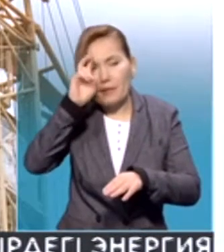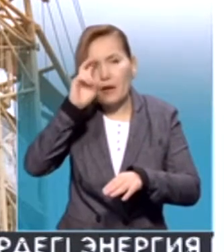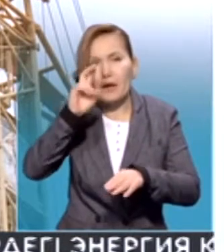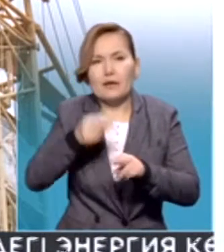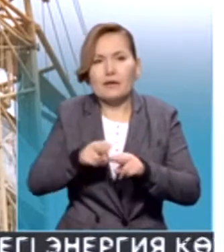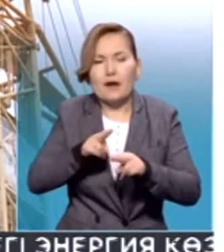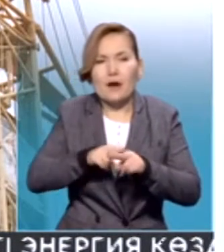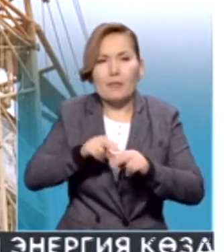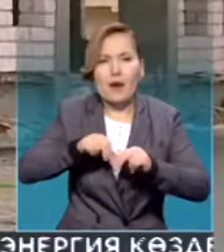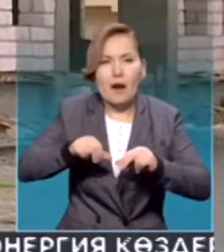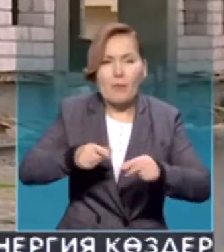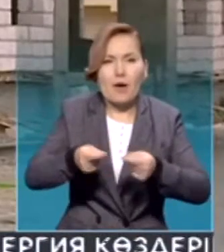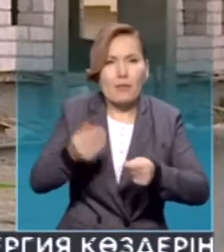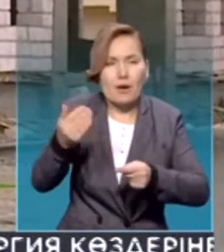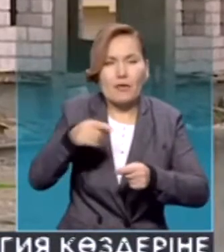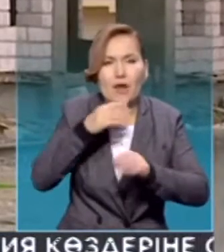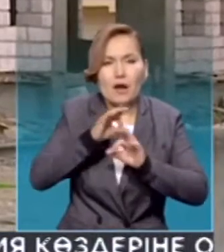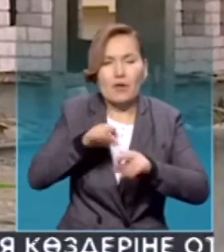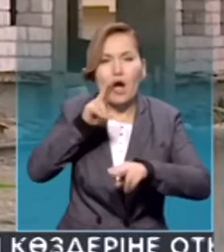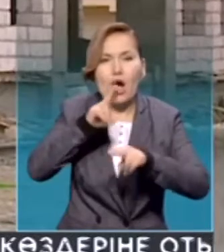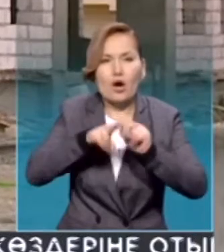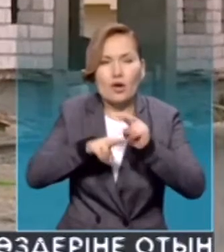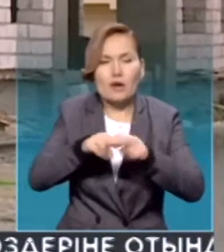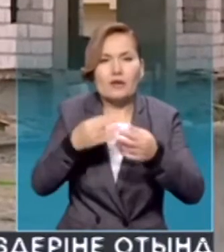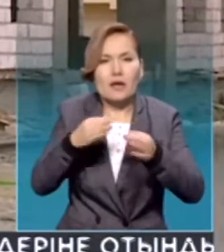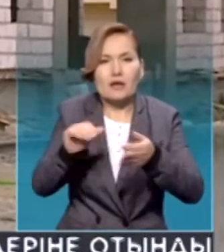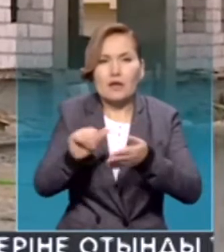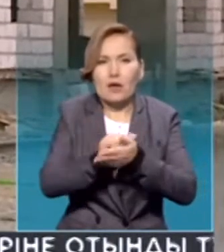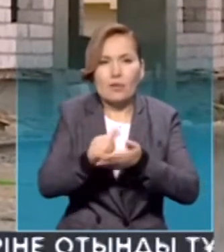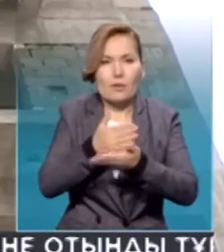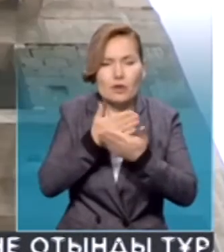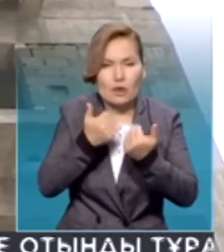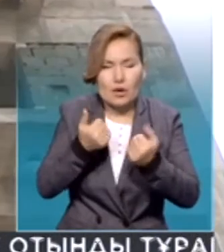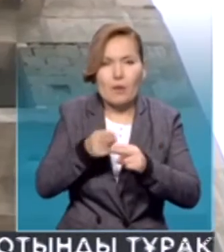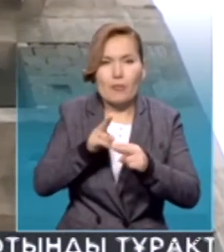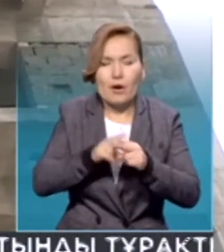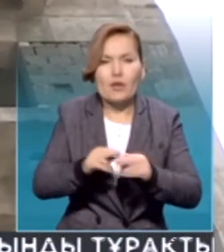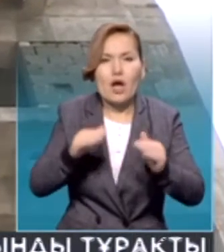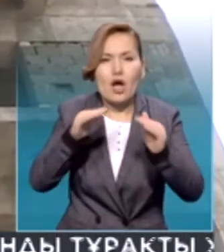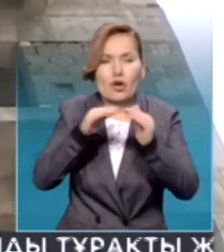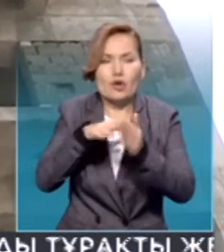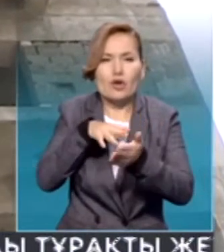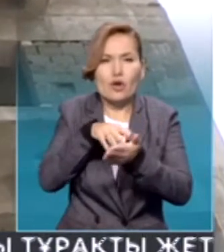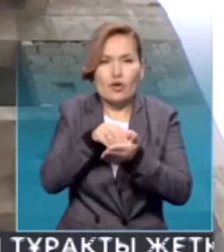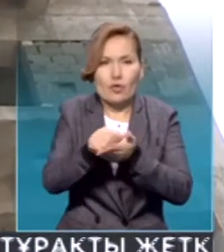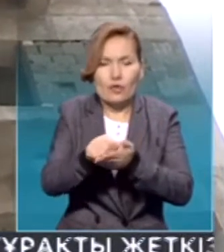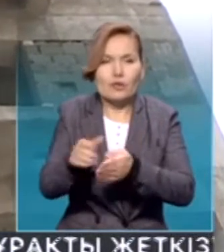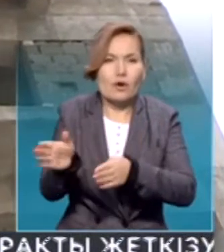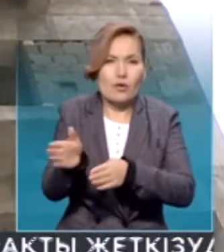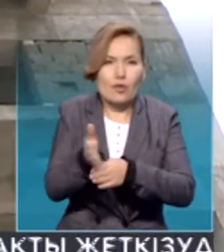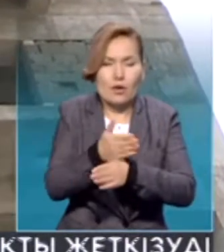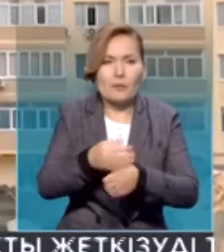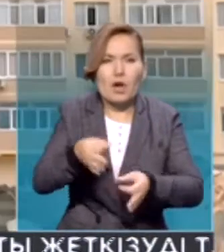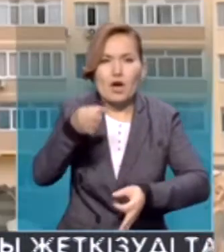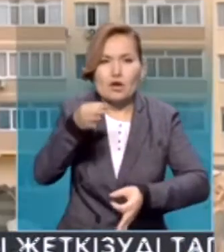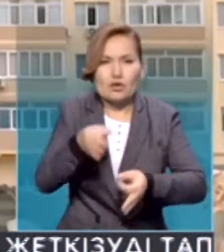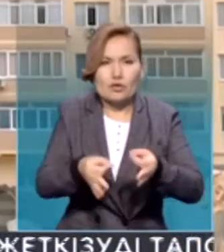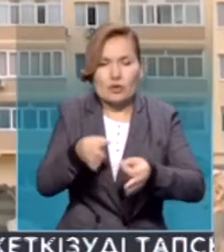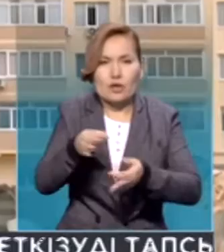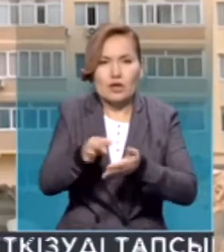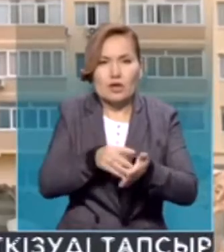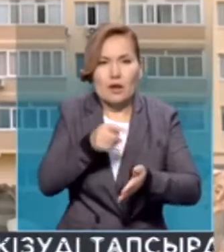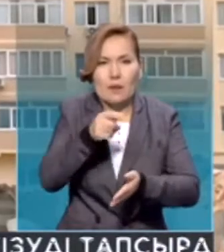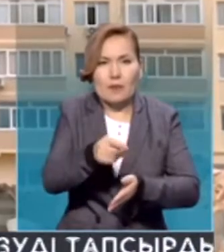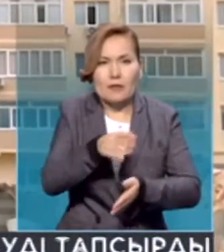башкарма башчысынын айтуунча, курулуштун уруксат кужаттары жок. Сол себептен нысан өз бети менен салынган курулуш деп таанылып, сотко шагым түшүрүлдү.